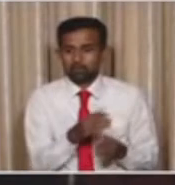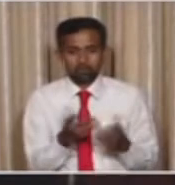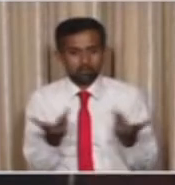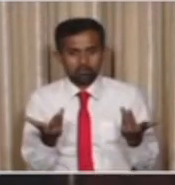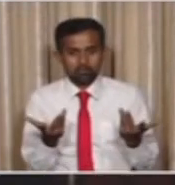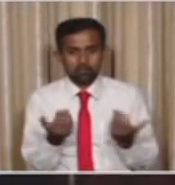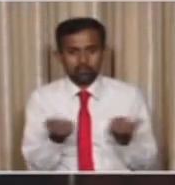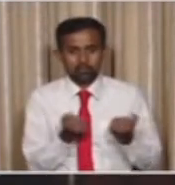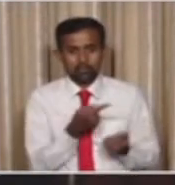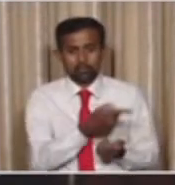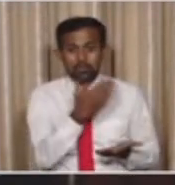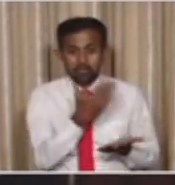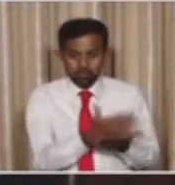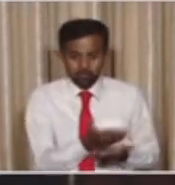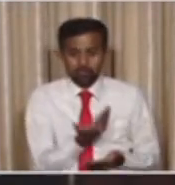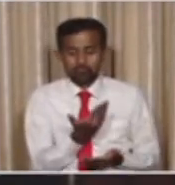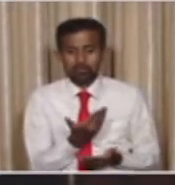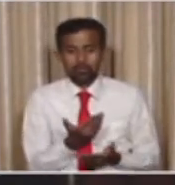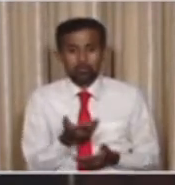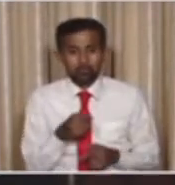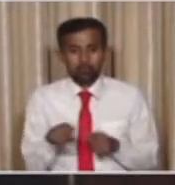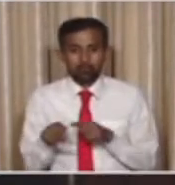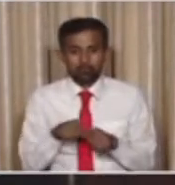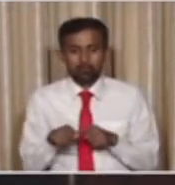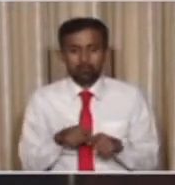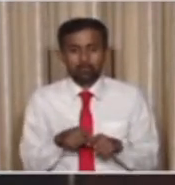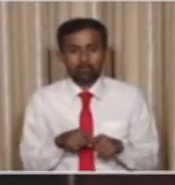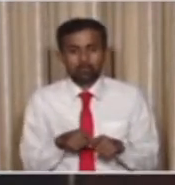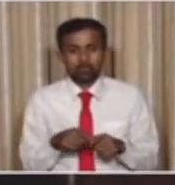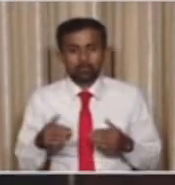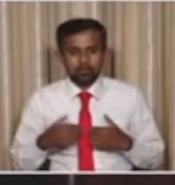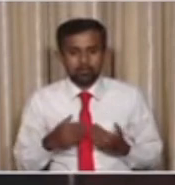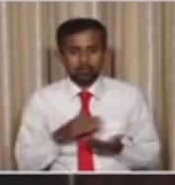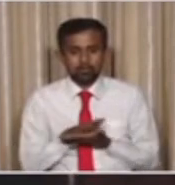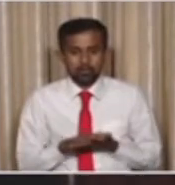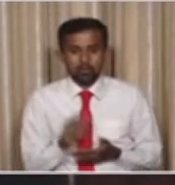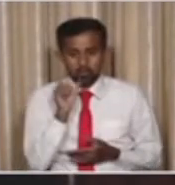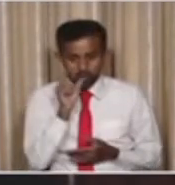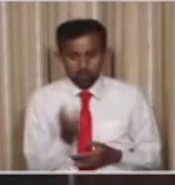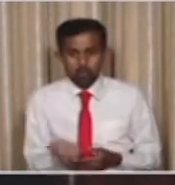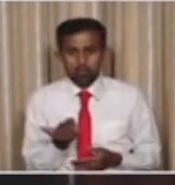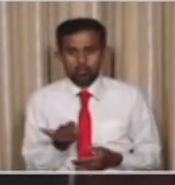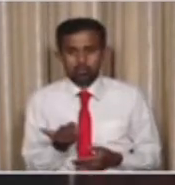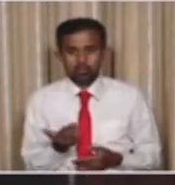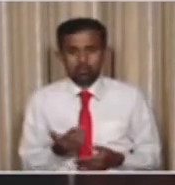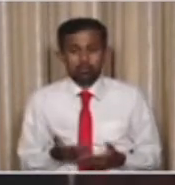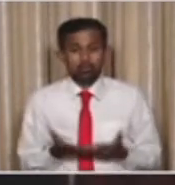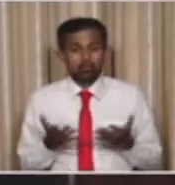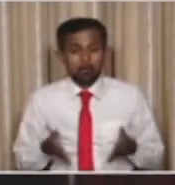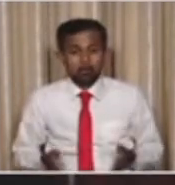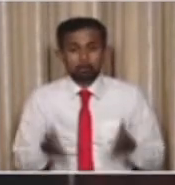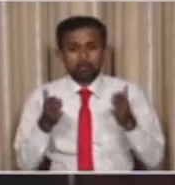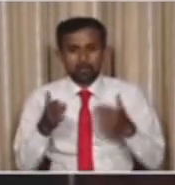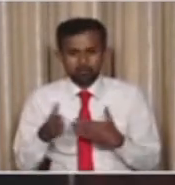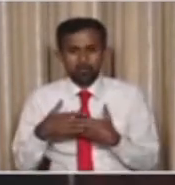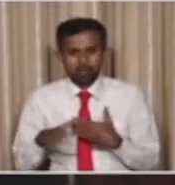පුළුවන් රියදුරාටත් එතන නතර කරන්න සිද්ධ වෙනවා නමුත් මේ වගේ දේවල් පිළිබඳ අපි අවධානය යොමු කරන්න ඕනේ අපිට ඕන තරම් මේ මහ පාරේ මේ